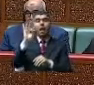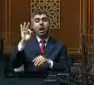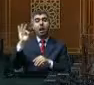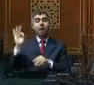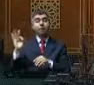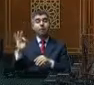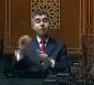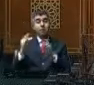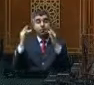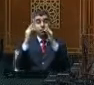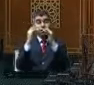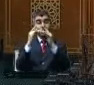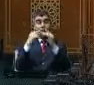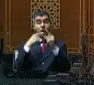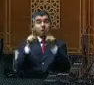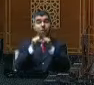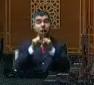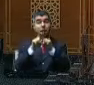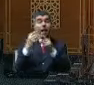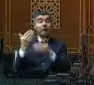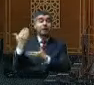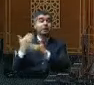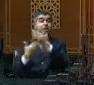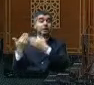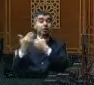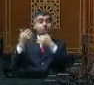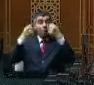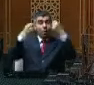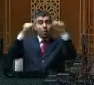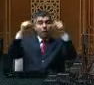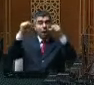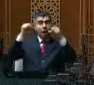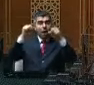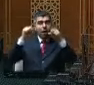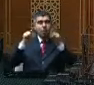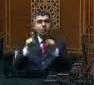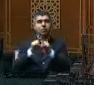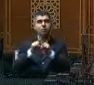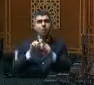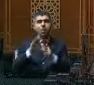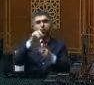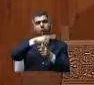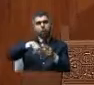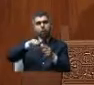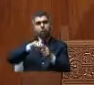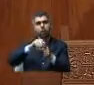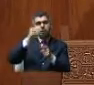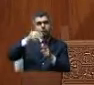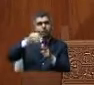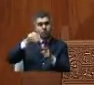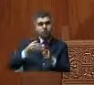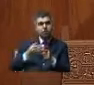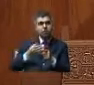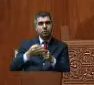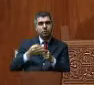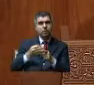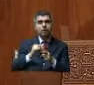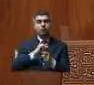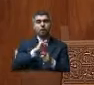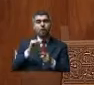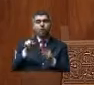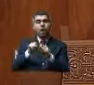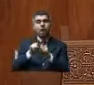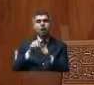58,976 سرير. ما بقاش الغوات اللي كان كيكون على على على على الأحياء الجامعية، مش لأن كل شيء كيلقى لا، ولكن اللي